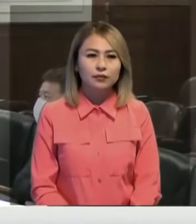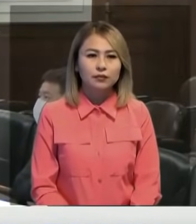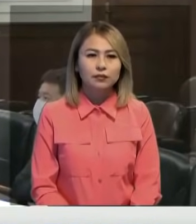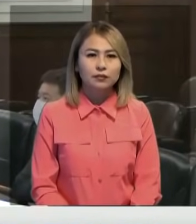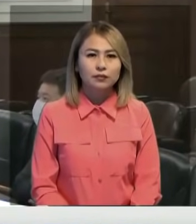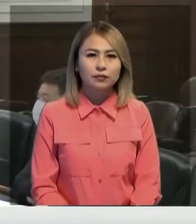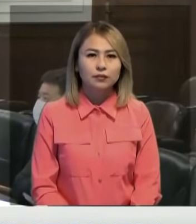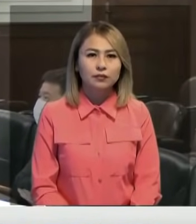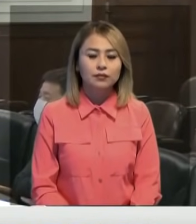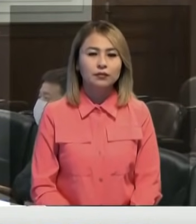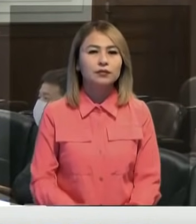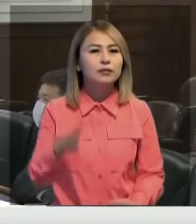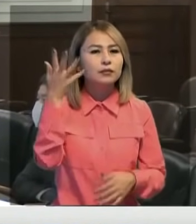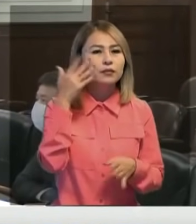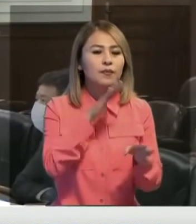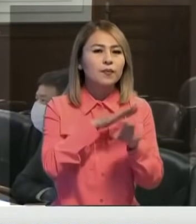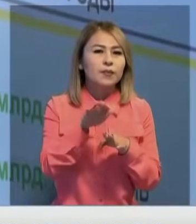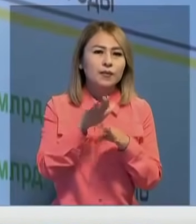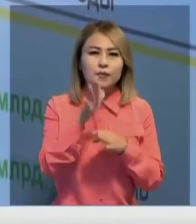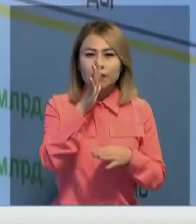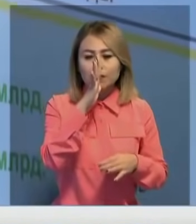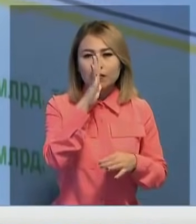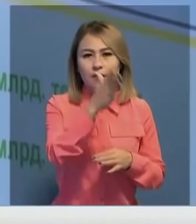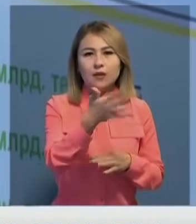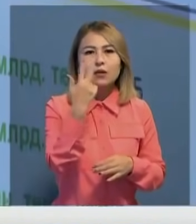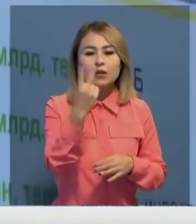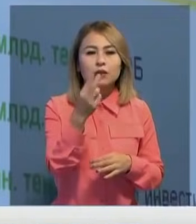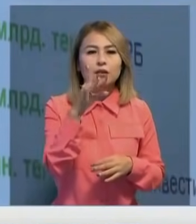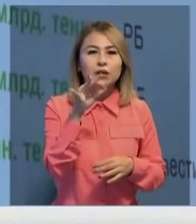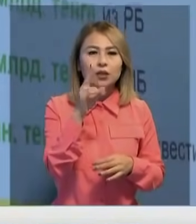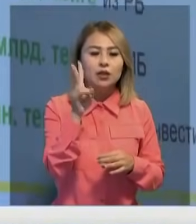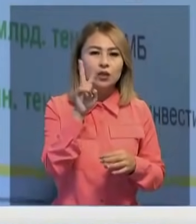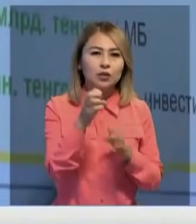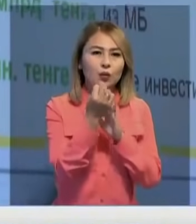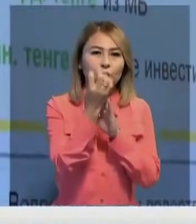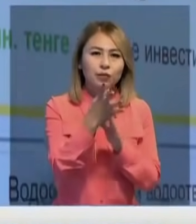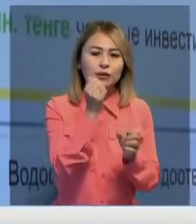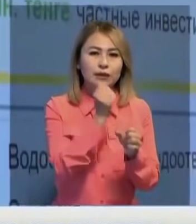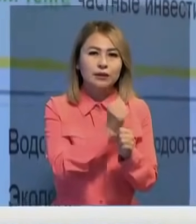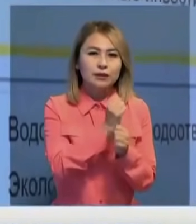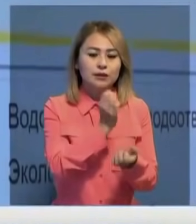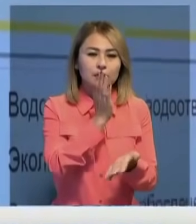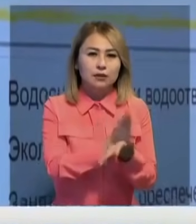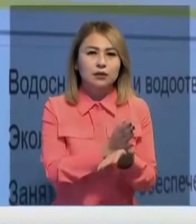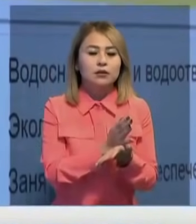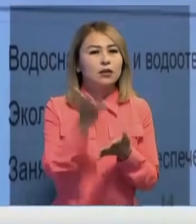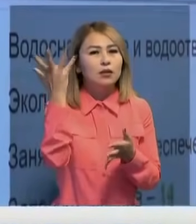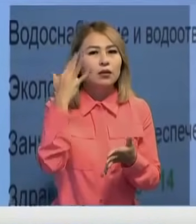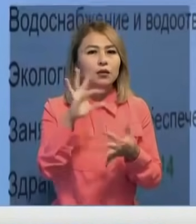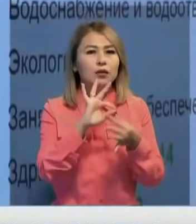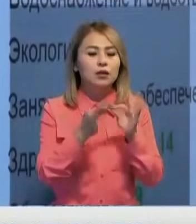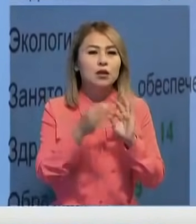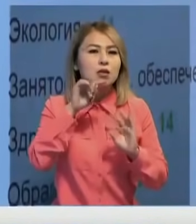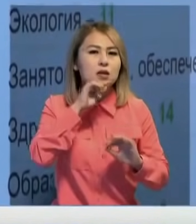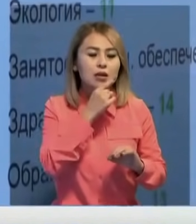Кешенді жоспар іске асырылатын 5 жылда 2,1 триллион теңге сомасына 214 іс-шара орындалады. Аталған кезінде өңір